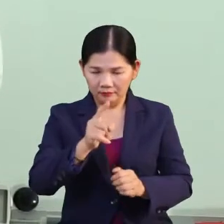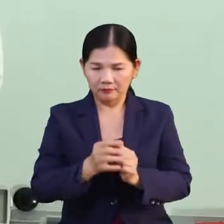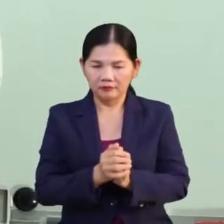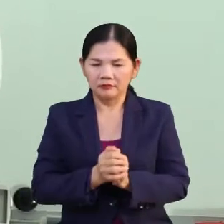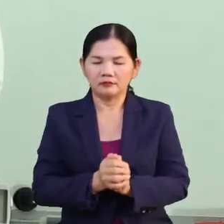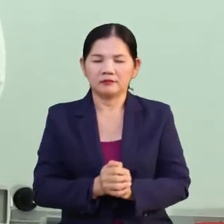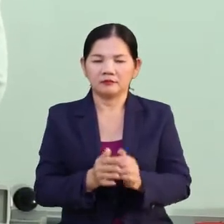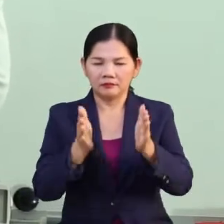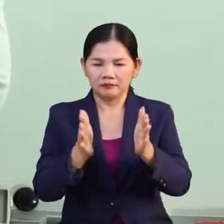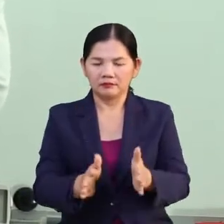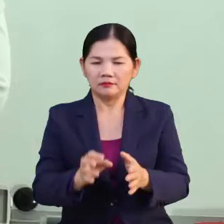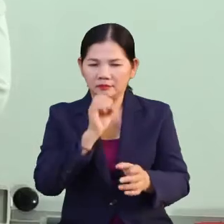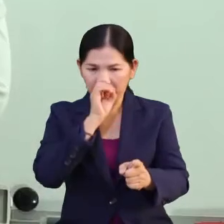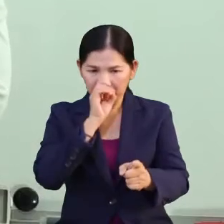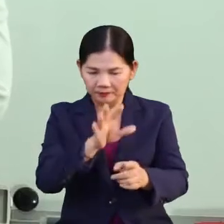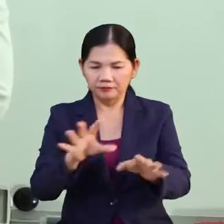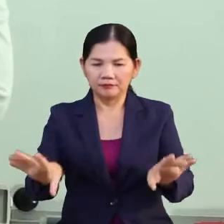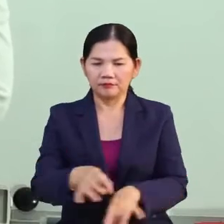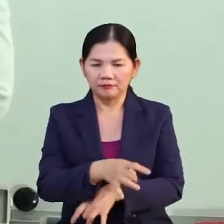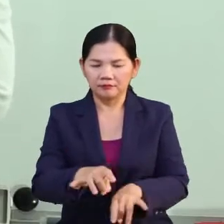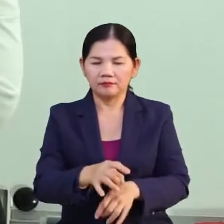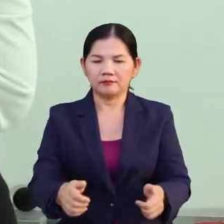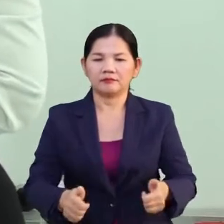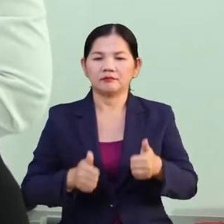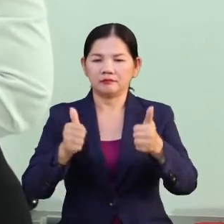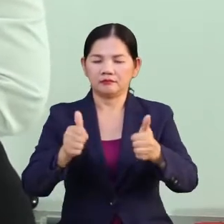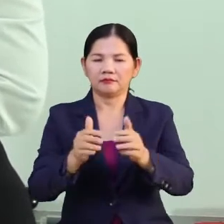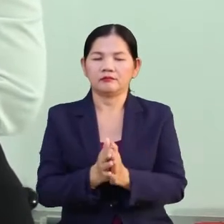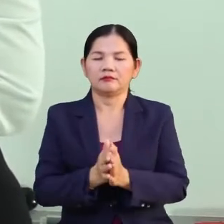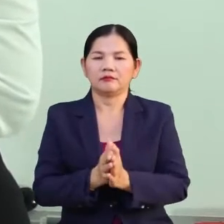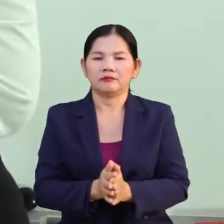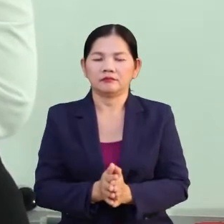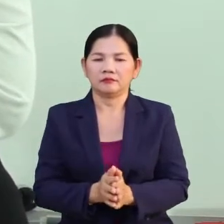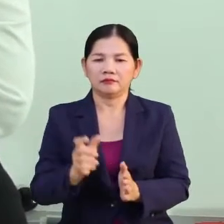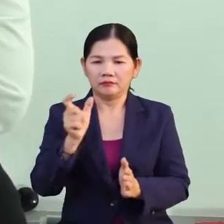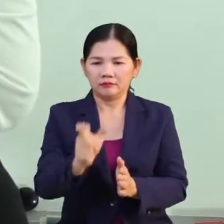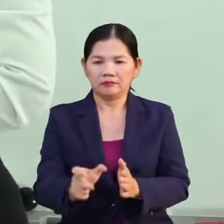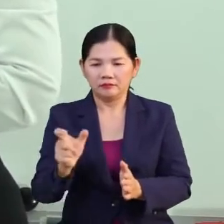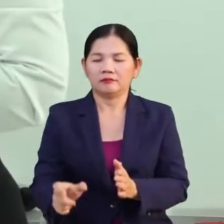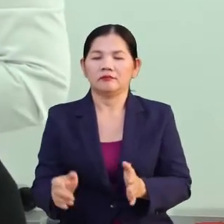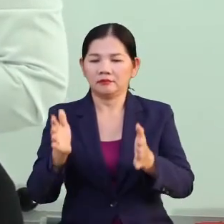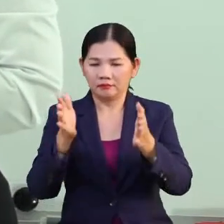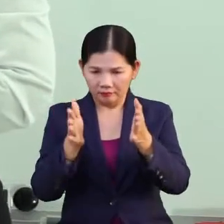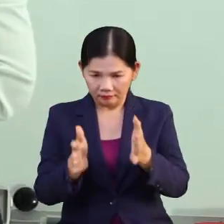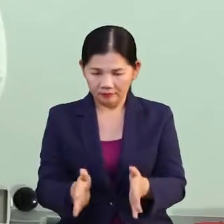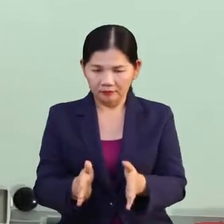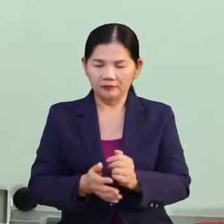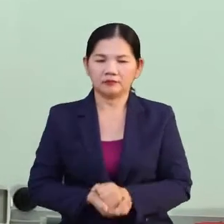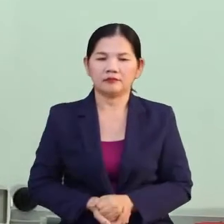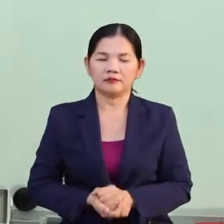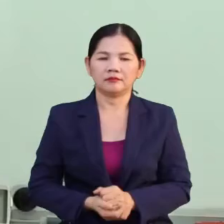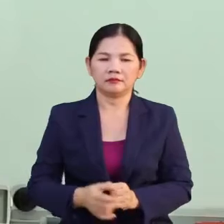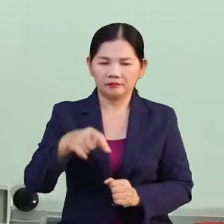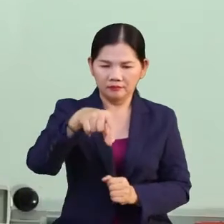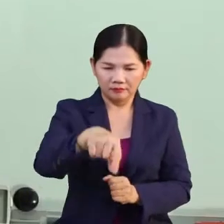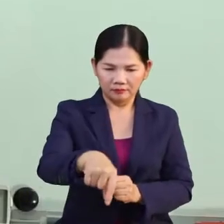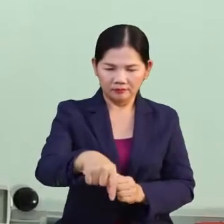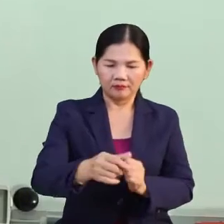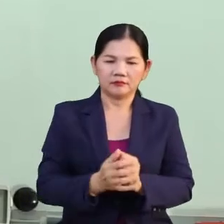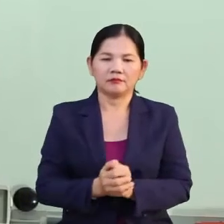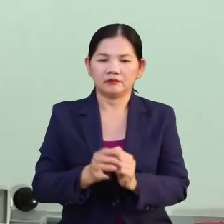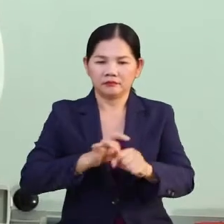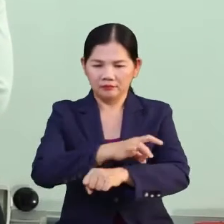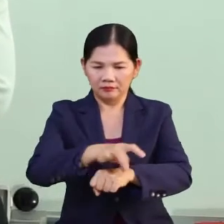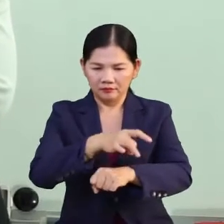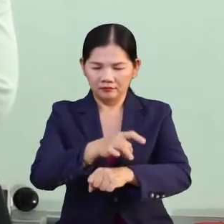1ចូលអ្នកប្រាប់ពីអំពើល្អរបស់នរណាម្នាក់ចាណាកនៅពេ